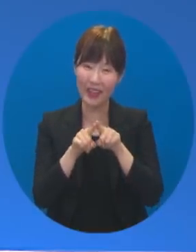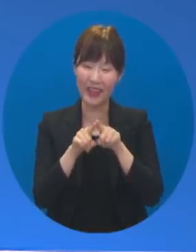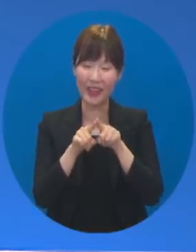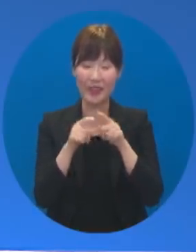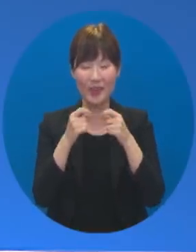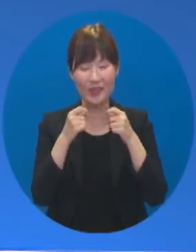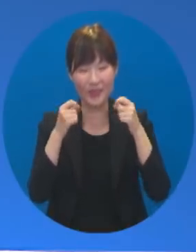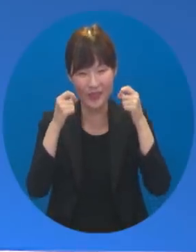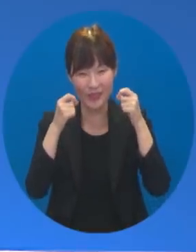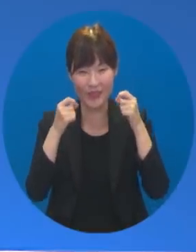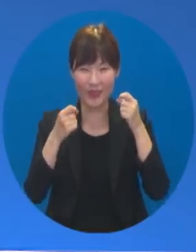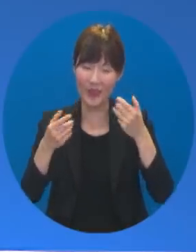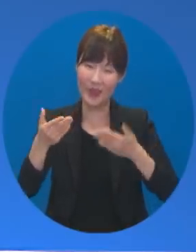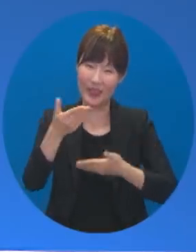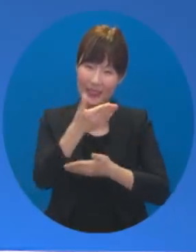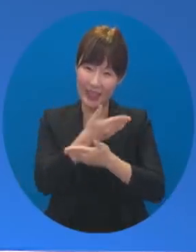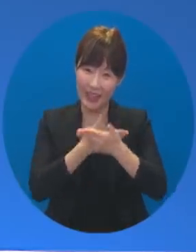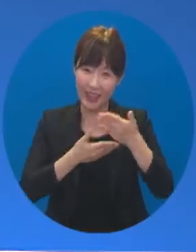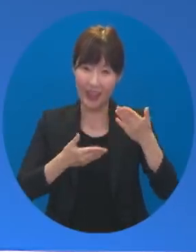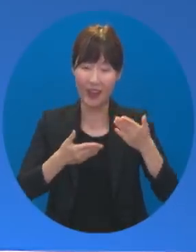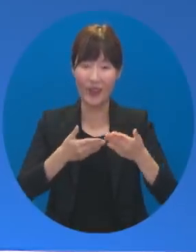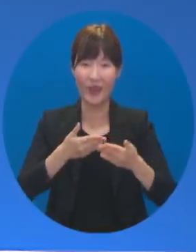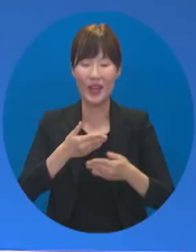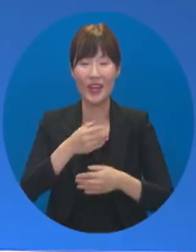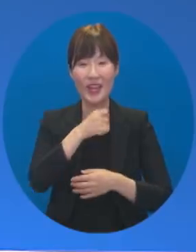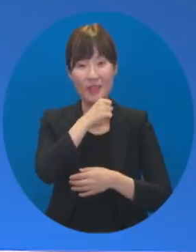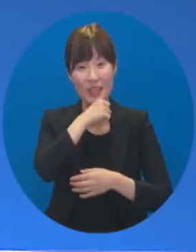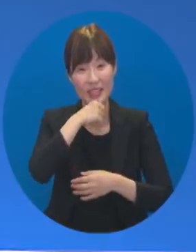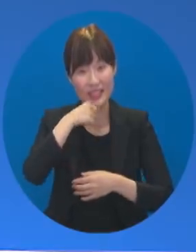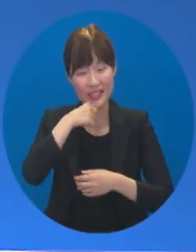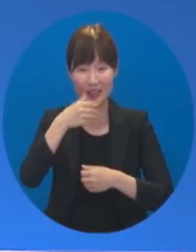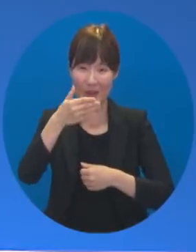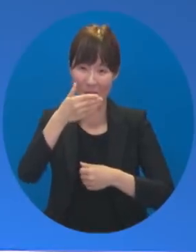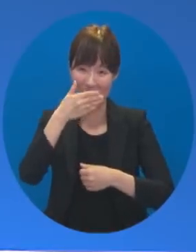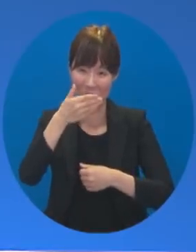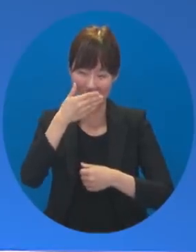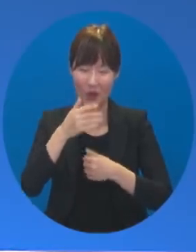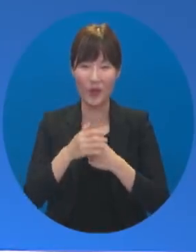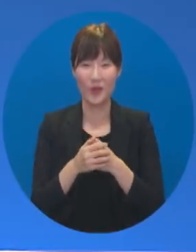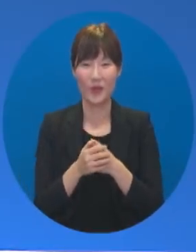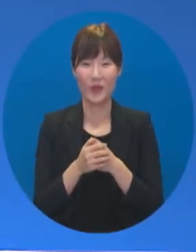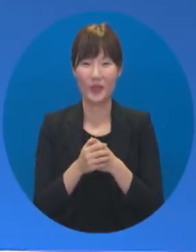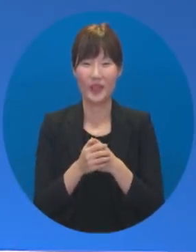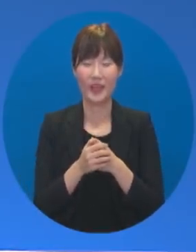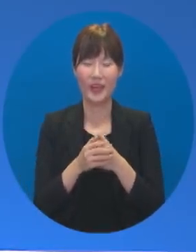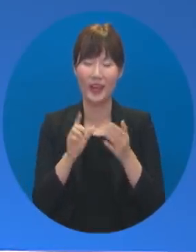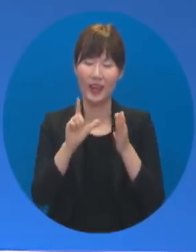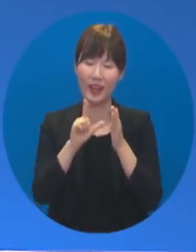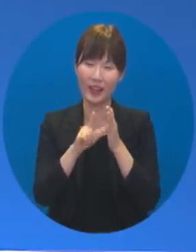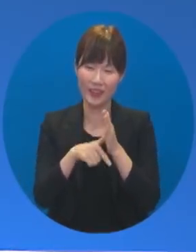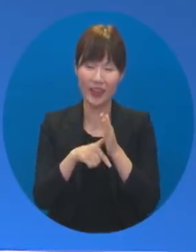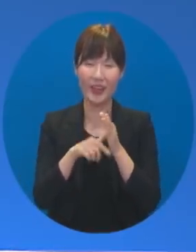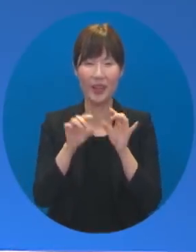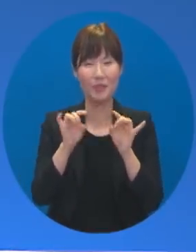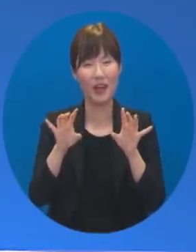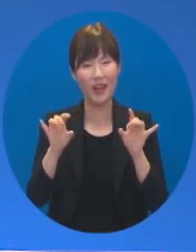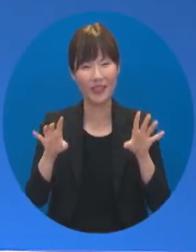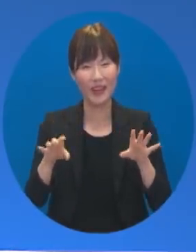함께하고 맛있는 거 먹고 이런 순간순간들이 너무너무나 정말 그게 기쁘고